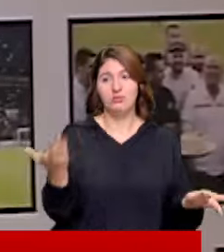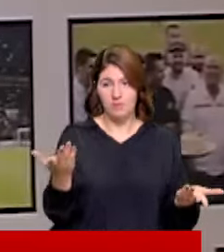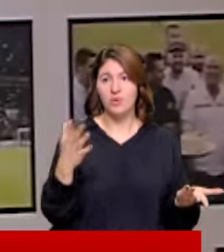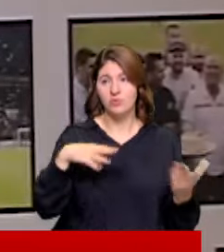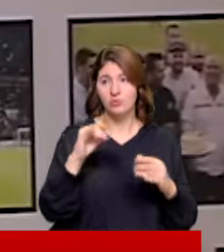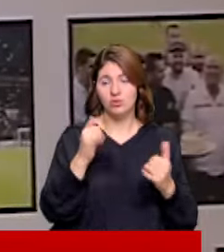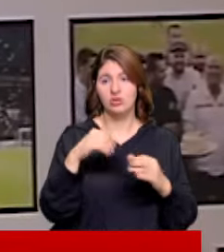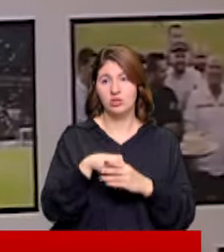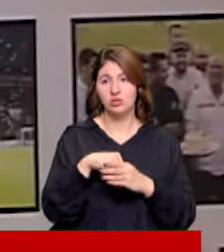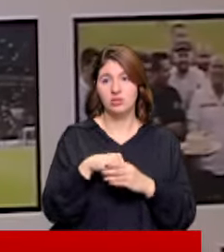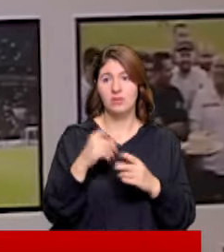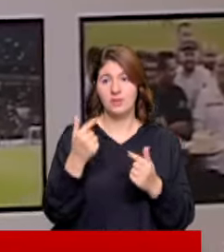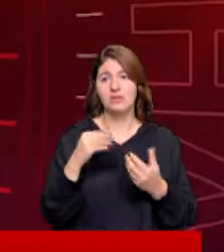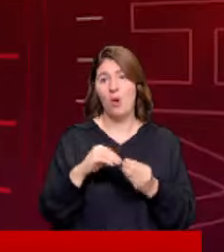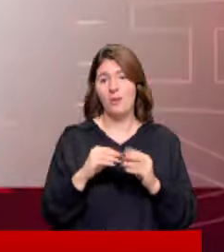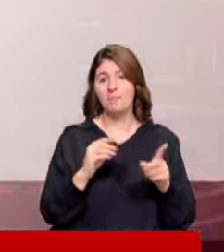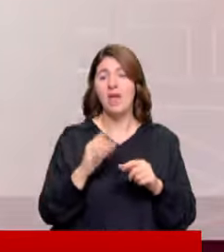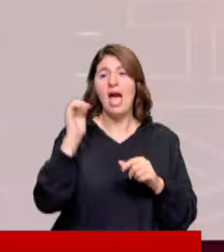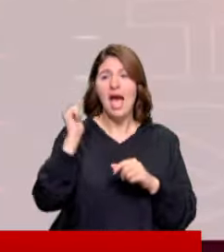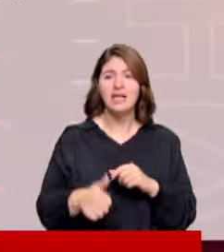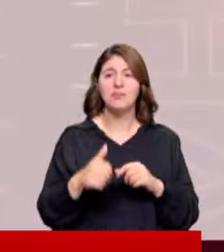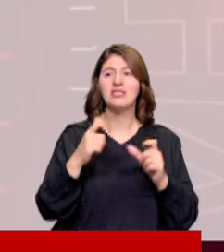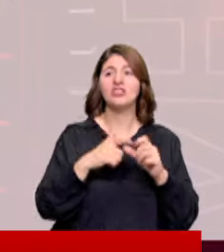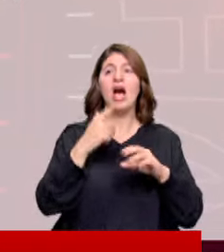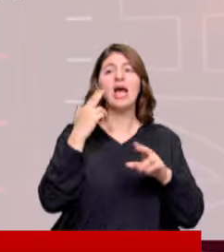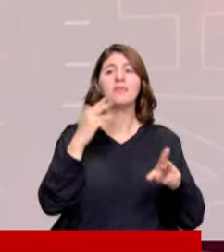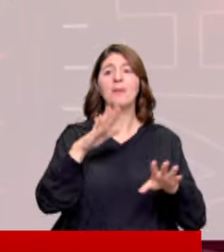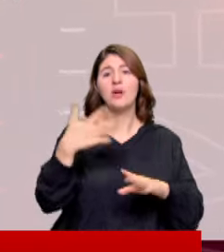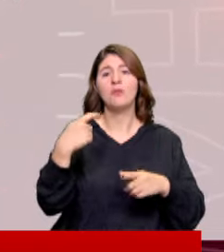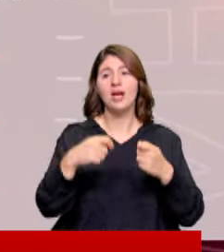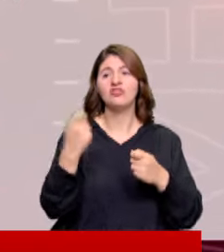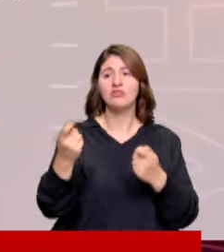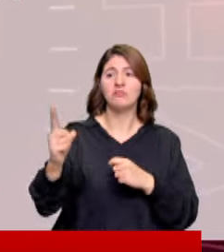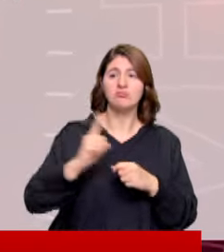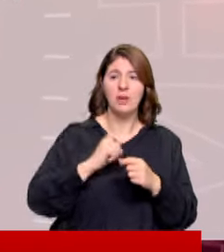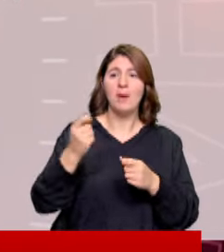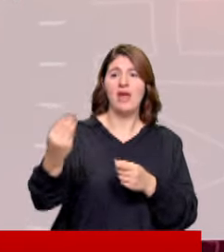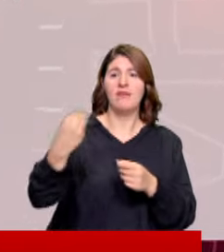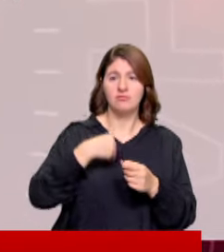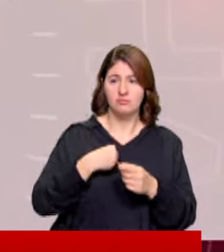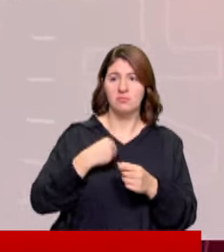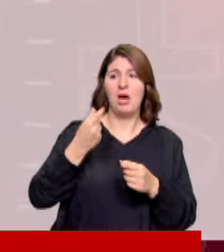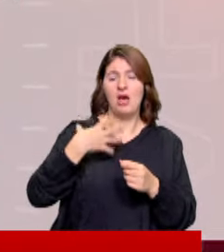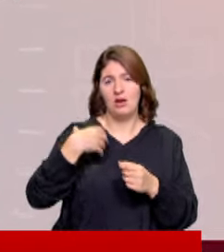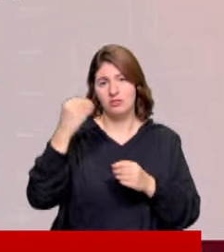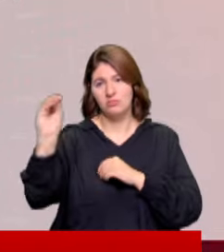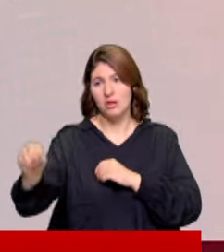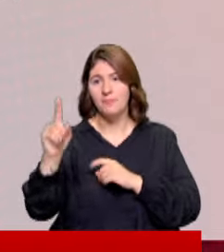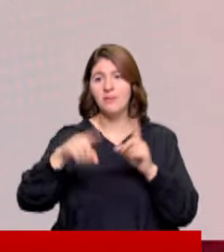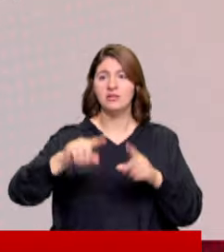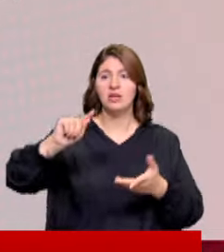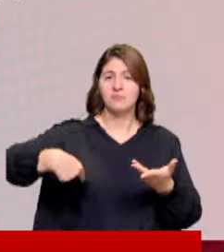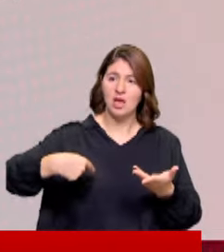tüm oyuncular için biraz sıkıntı. Her zaman Seçil Hanım değil, başka banka çalışanları da gelirdi. Para getirirlerdi, para götürürlerdi. Bazen